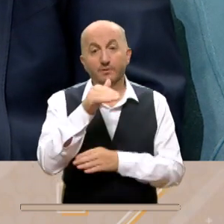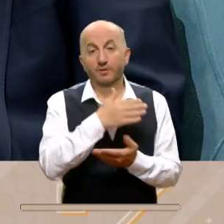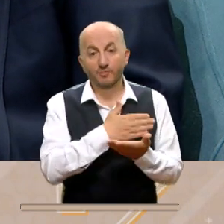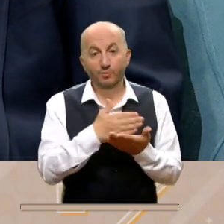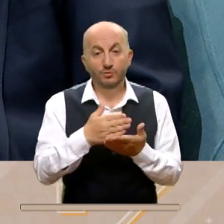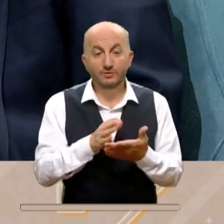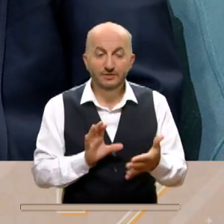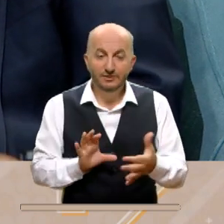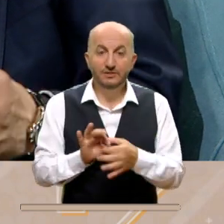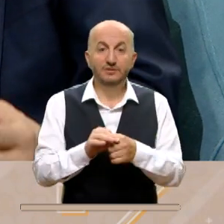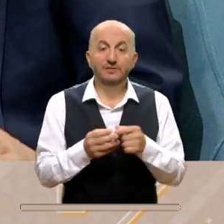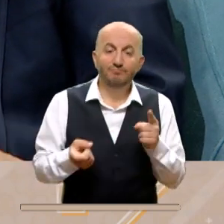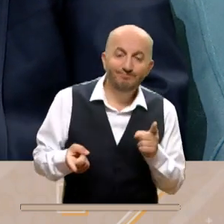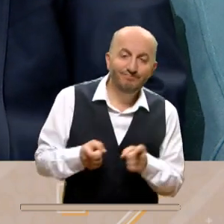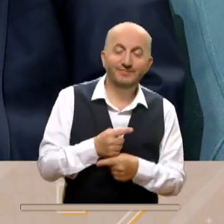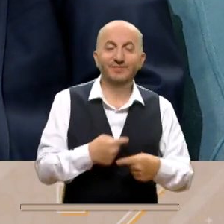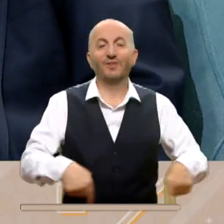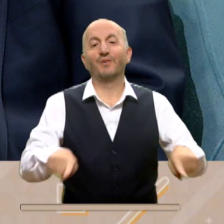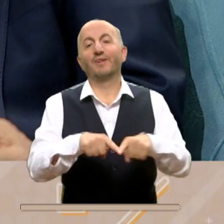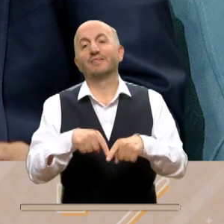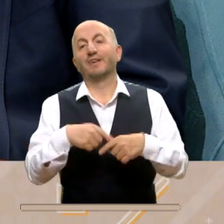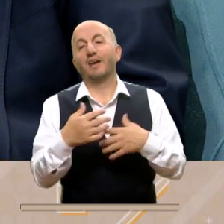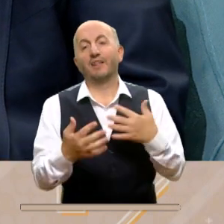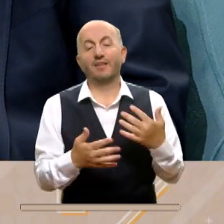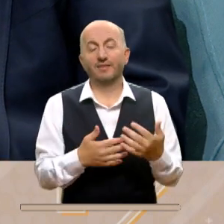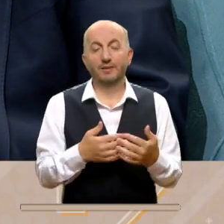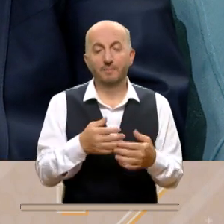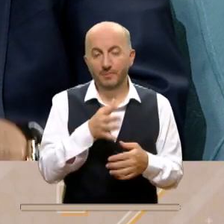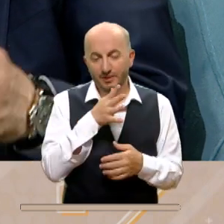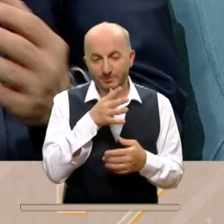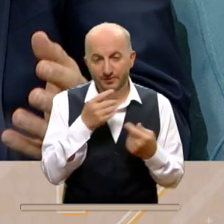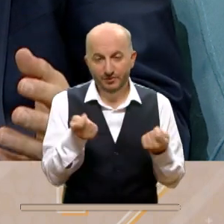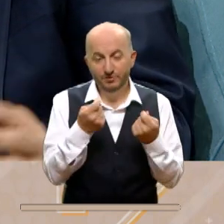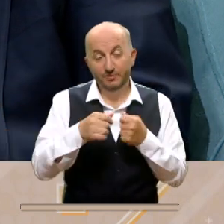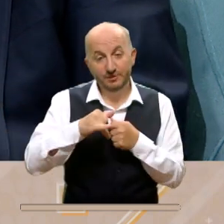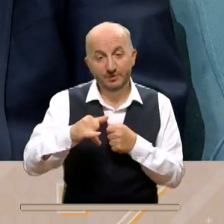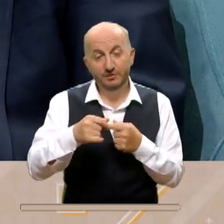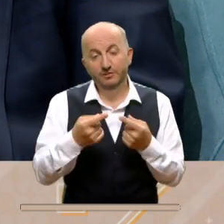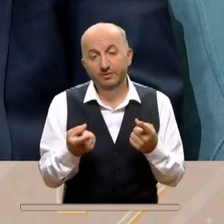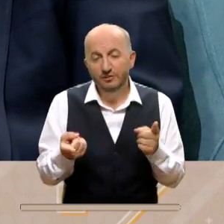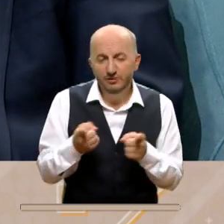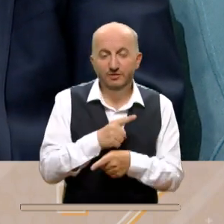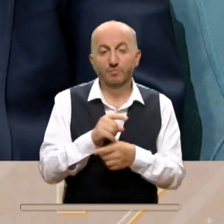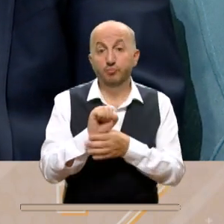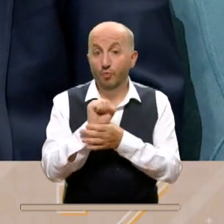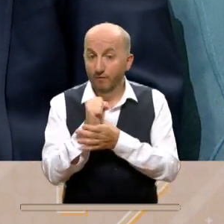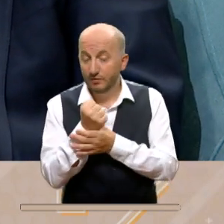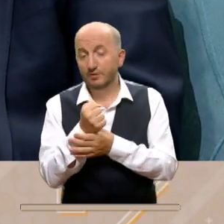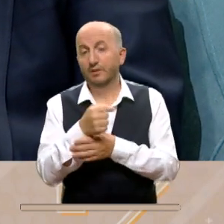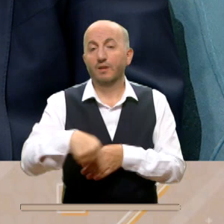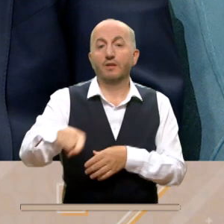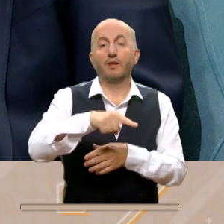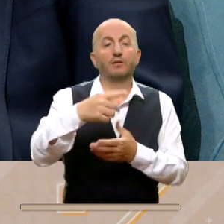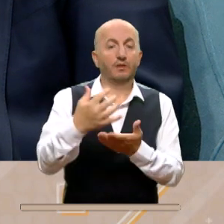ilgilenebilecekleri çeşitli uğraş alanları bilimsel çalışmalar yanında çeşitli profesyonel alanlar da elde edebileceklerdir. O